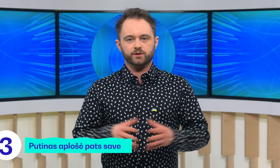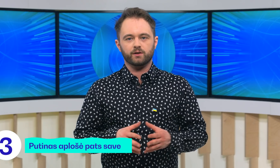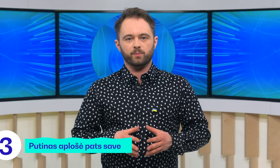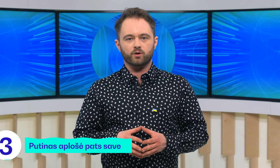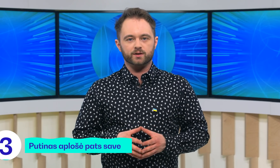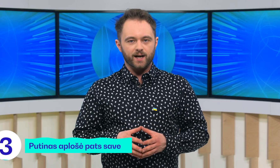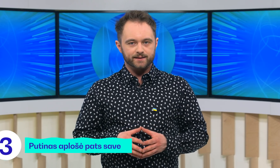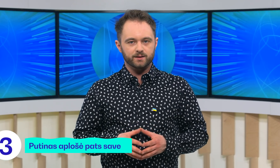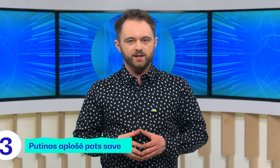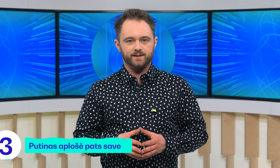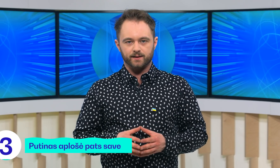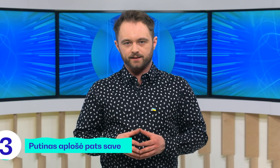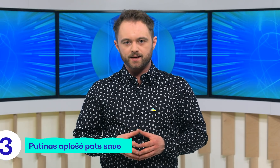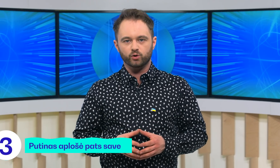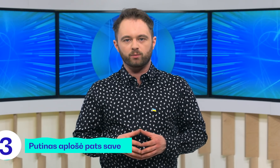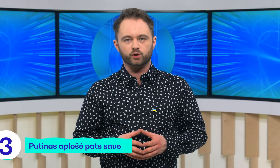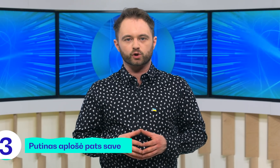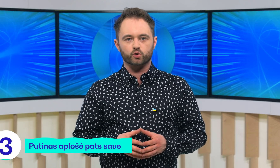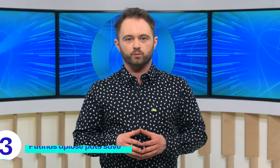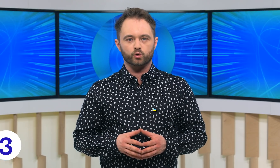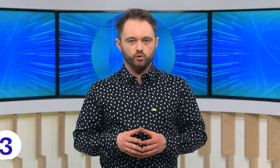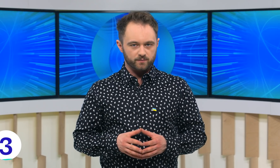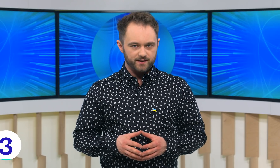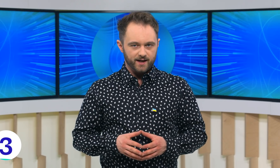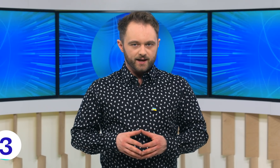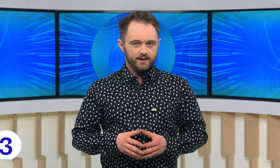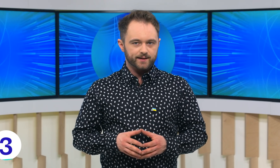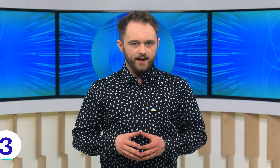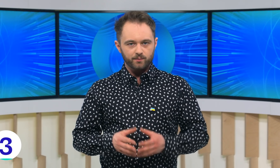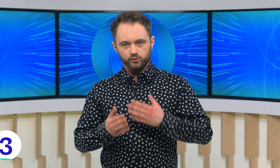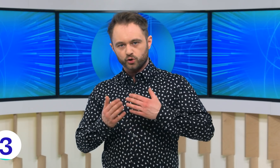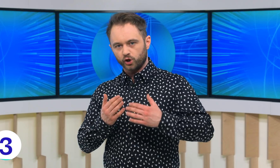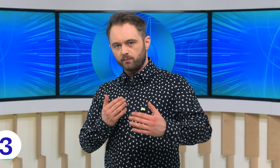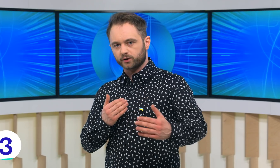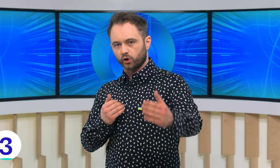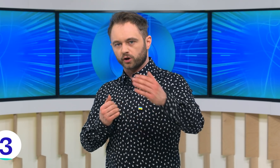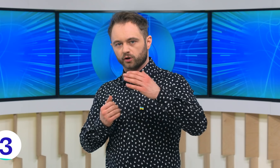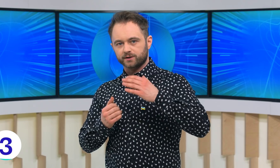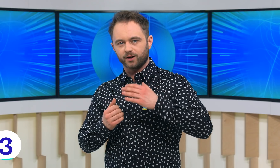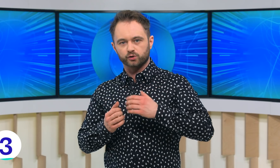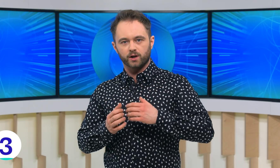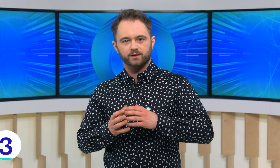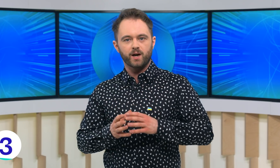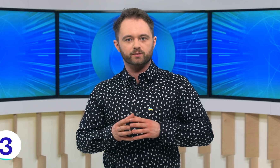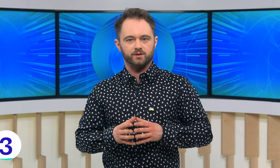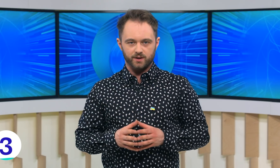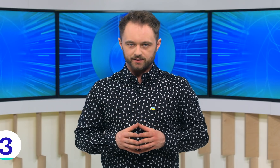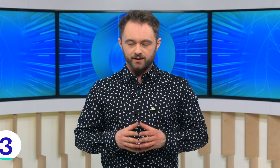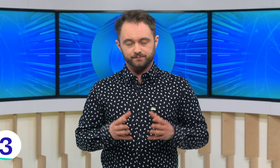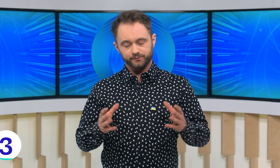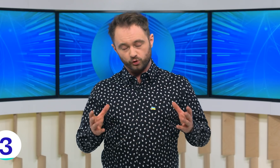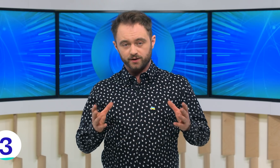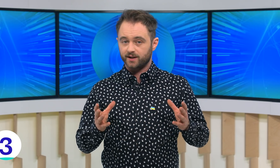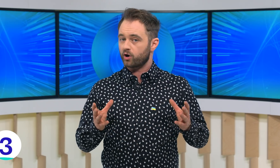Pasirodo, savo aplinkos gąsdinimas, skirtinga nuomonė turinčių žmonių žudimas ir sėdėjimas už kilometro ilgio stalo su artimiausiais